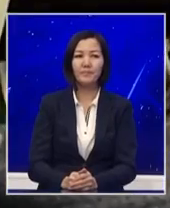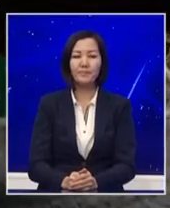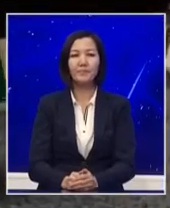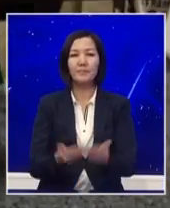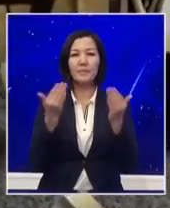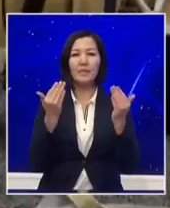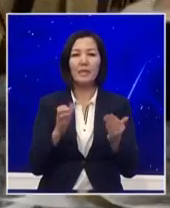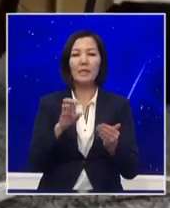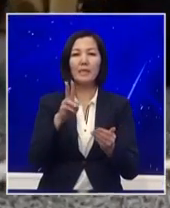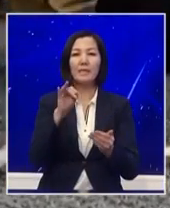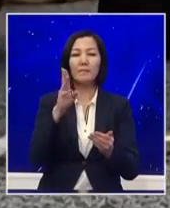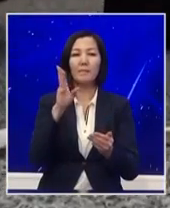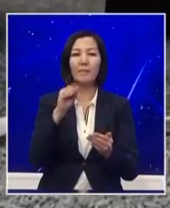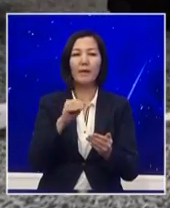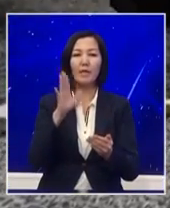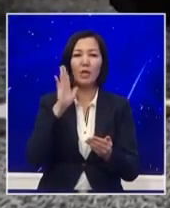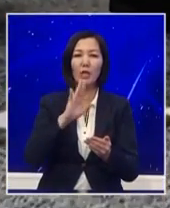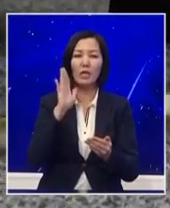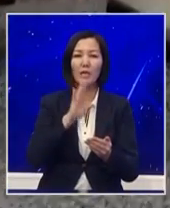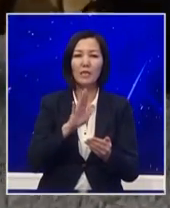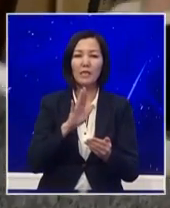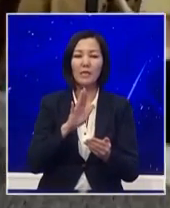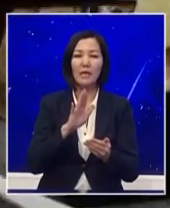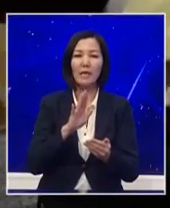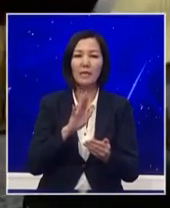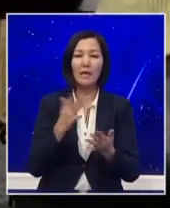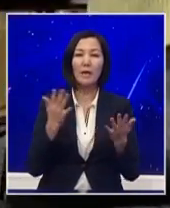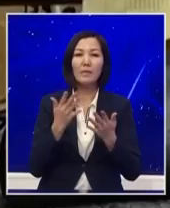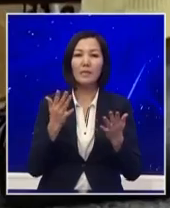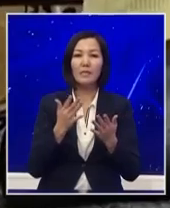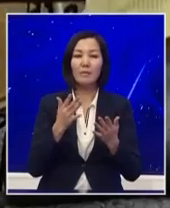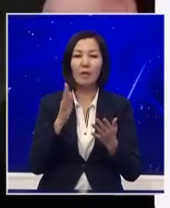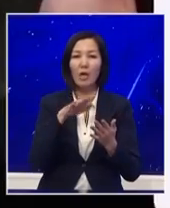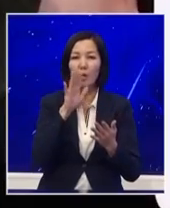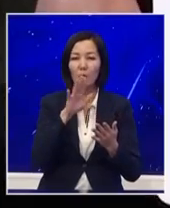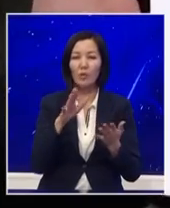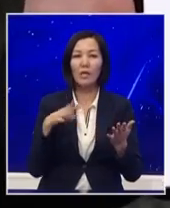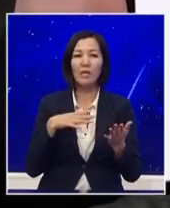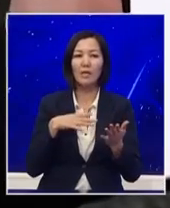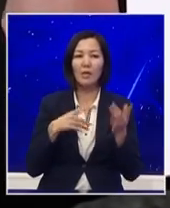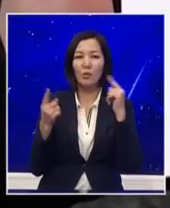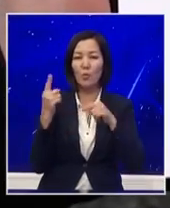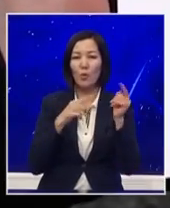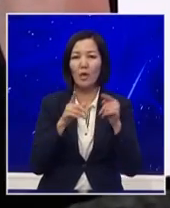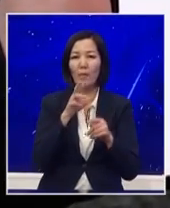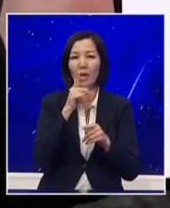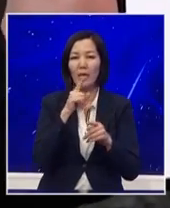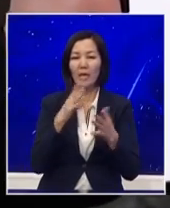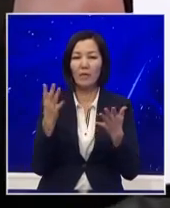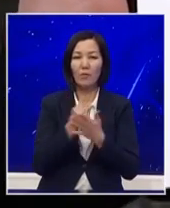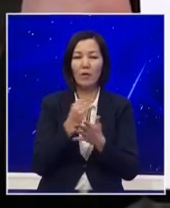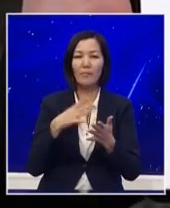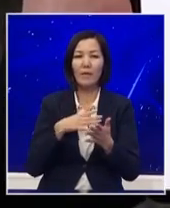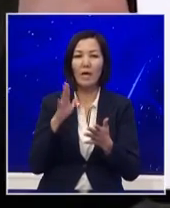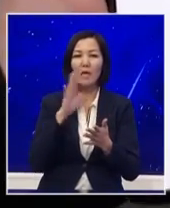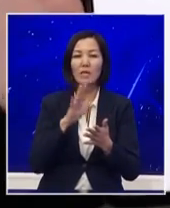Енді смарт қарғыбау арқасында иттің не үшін үргенін түсінуге болады. Мұндай өнертапқышты корейлік стартаптар ойлап тапқан. Цифрлы құрылғы жануардың